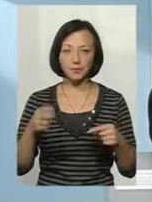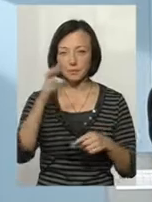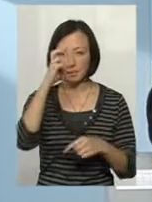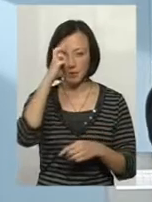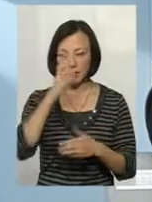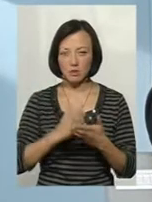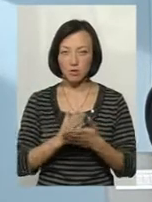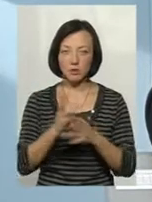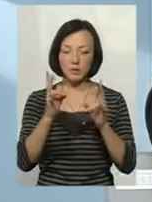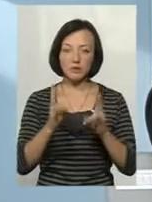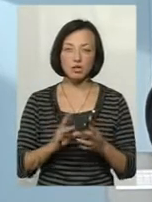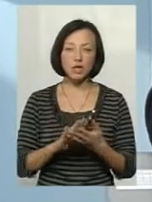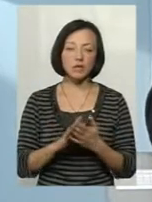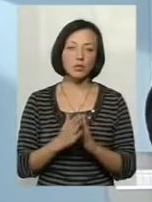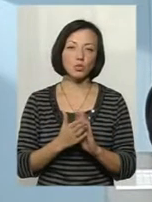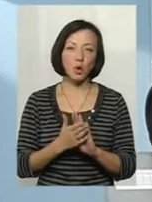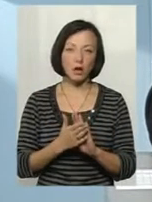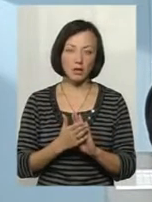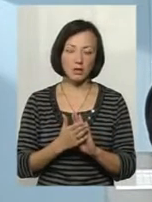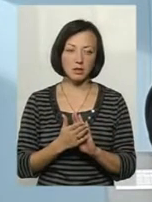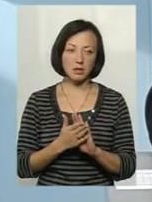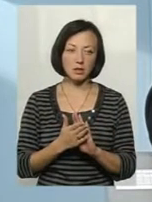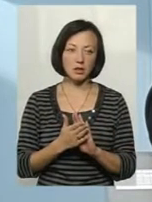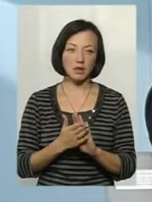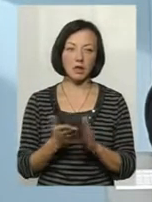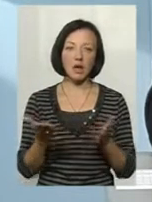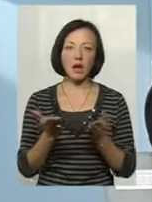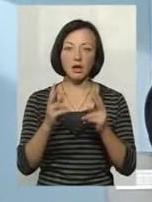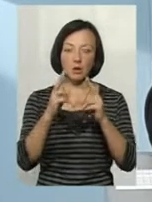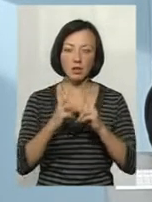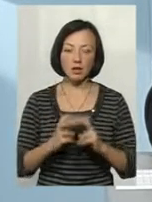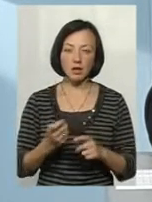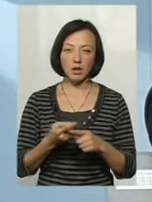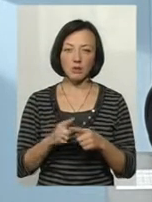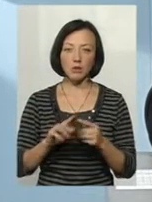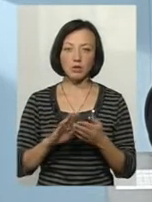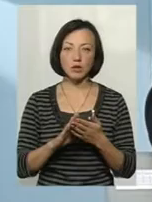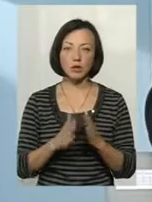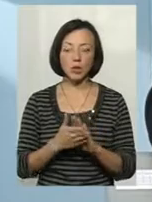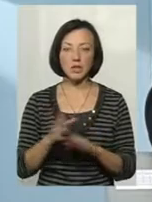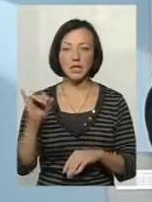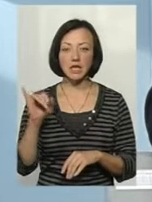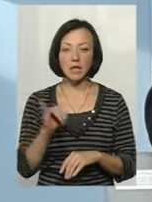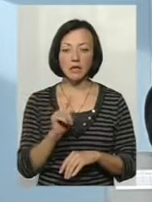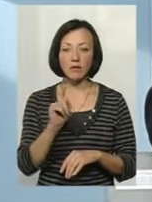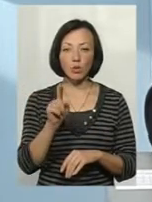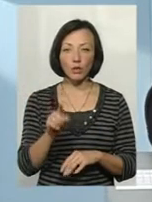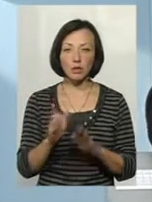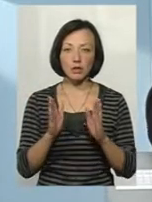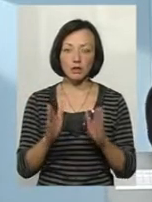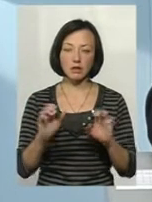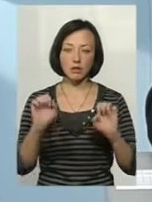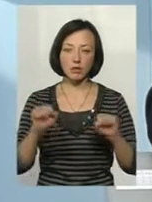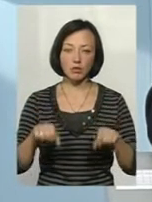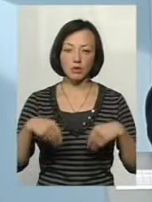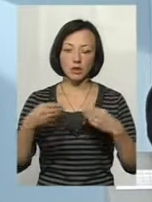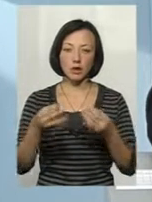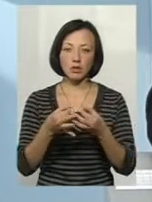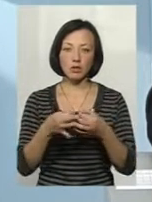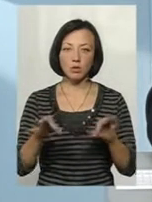Держслужби надзвичайних ситуацій, які розглядають дану ситуацію, і тільки вони можуть дати дозвіл